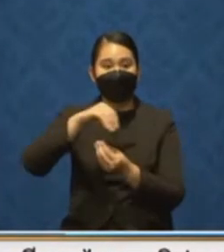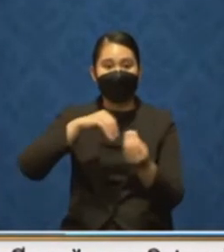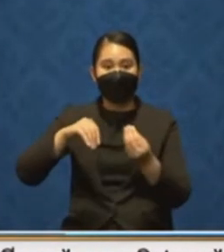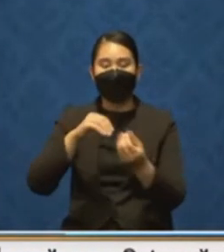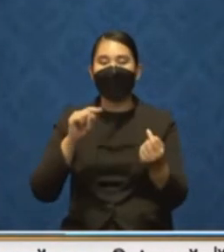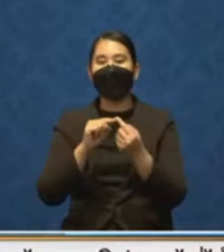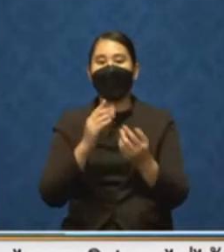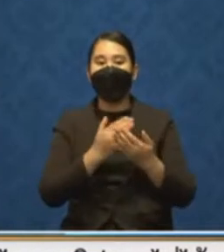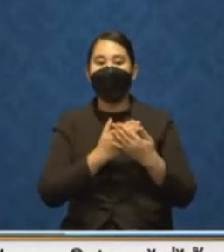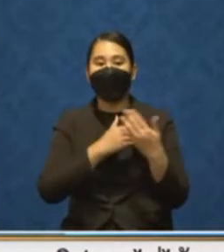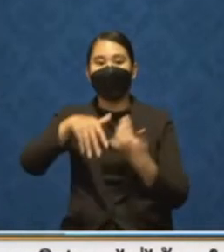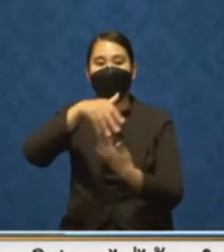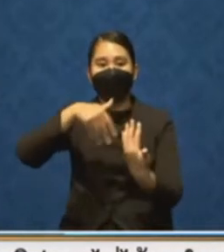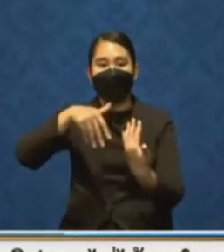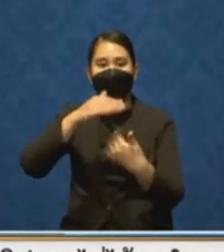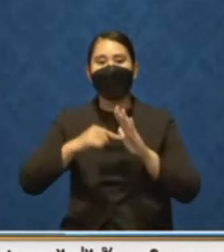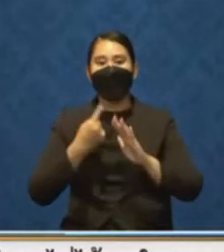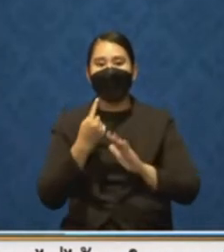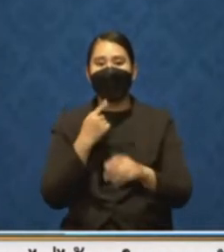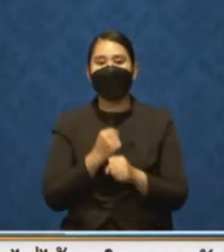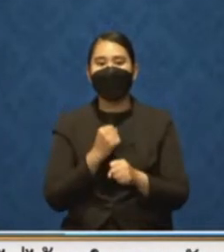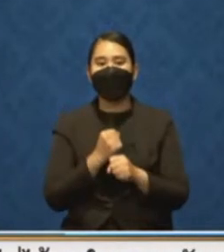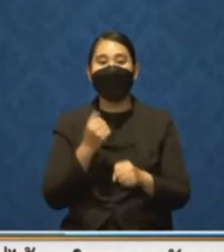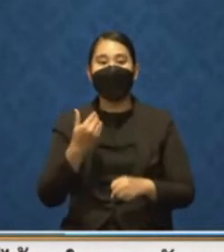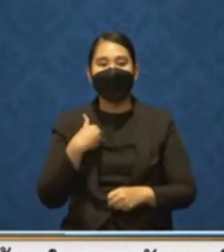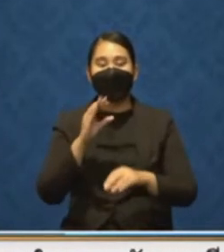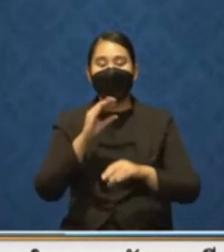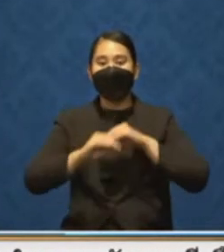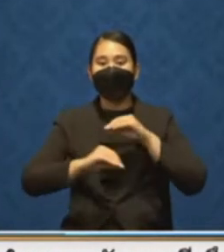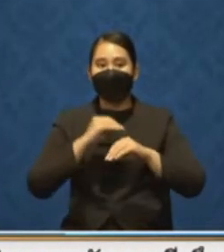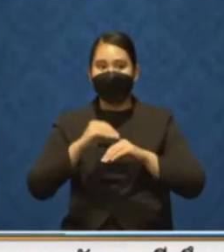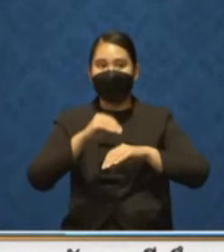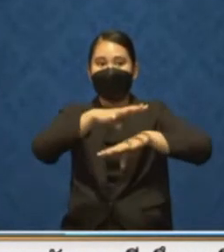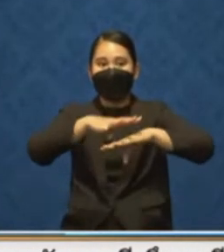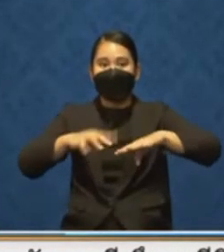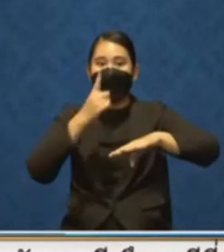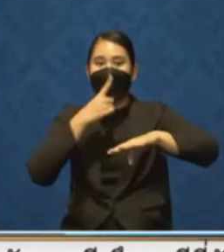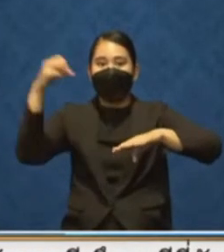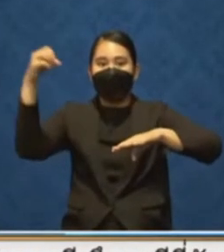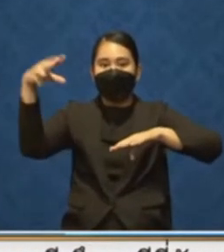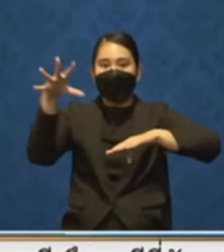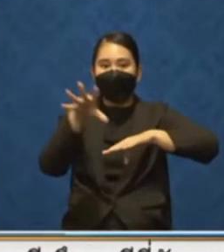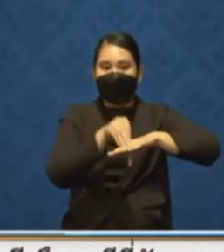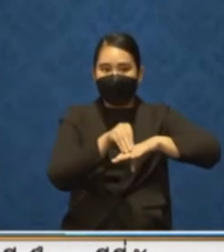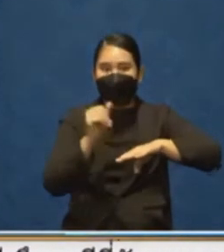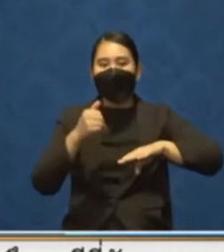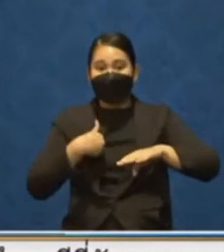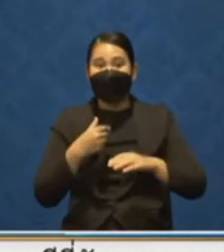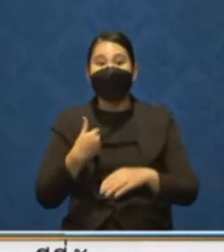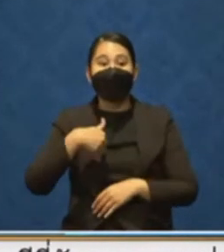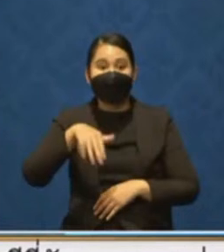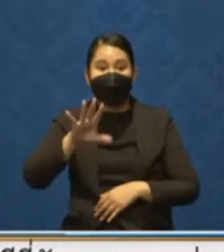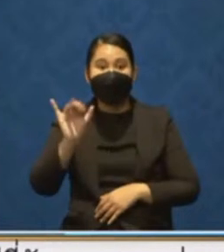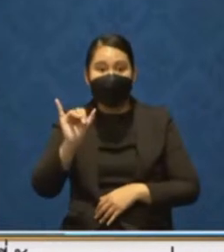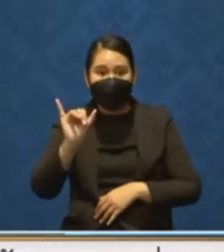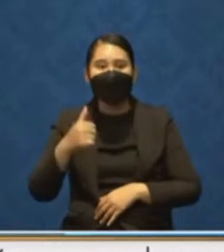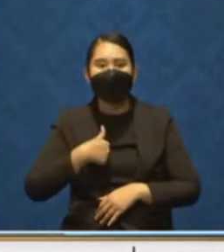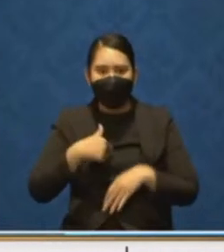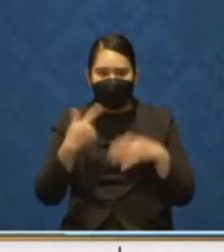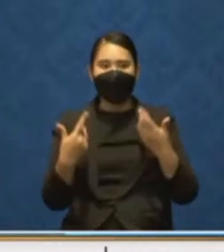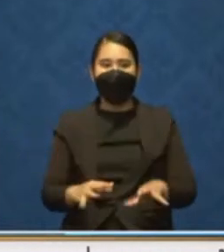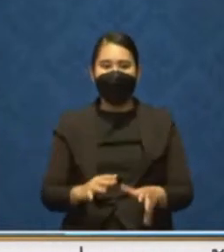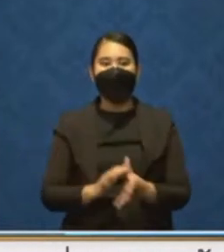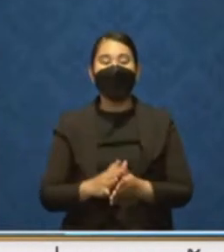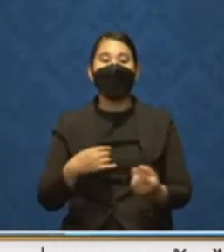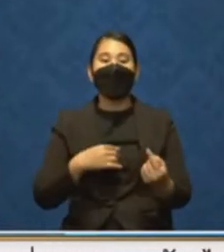แล้วก็มีเริ่มต้นมาแล้วเนี่ยของการโครงการโซล่าฟาร์มร้อยล้านแบบHybridนะครับท่านเคยไปที่ยังผมไปแล้วที่